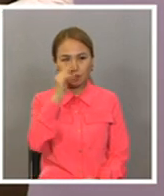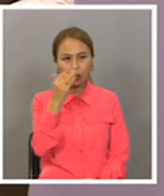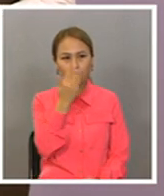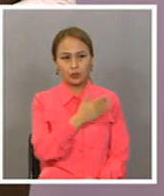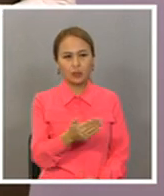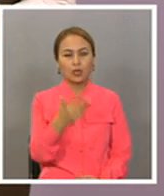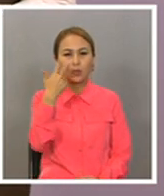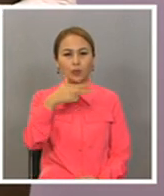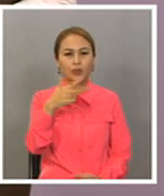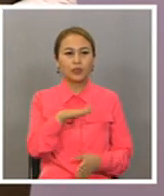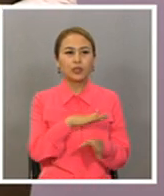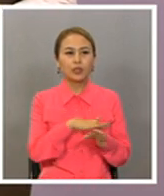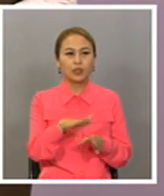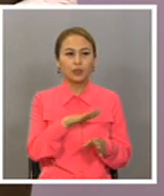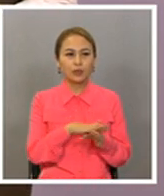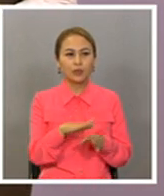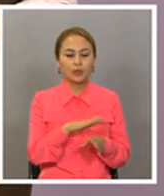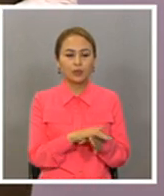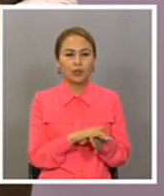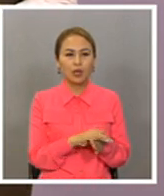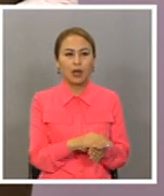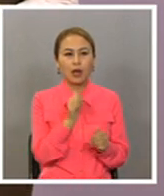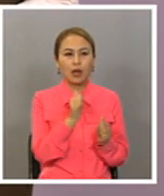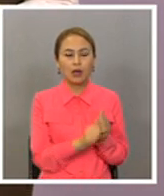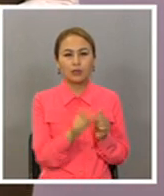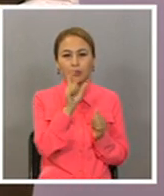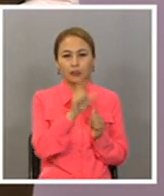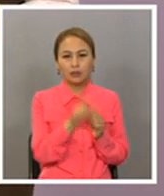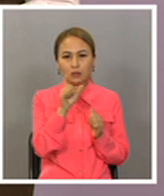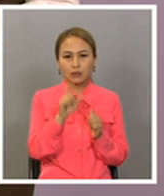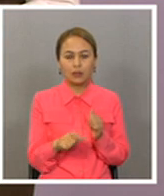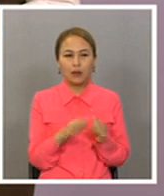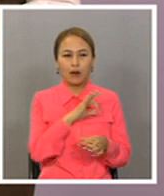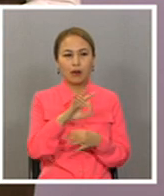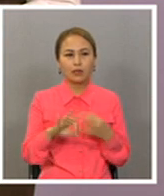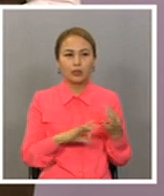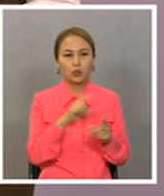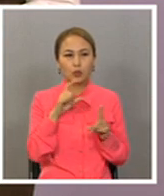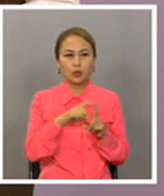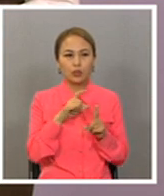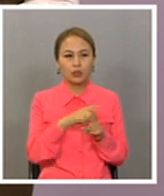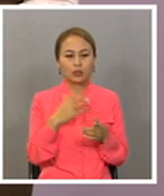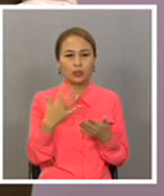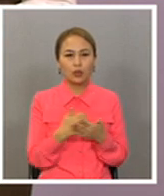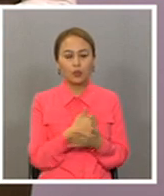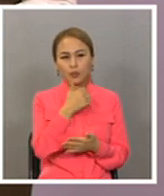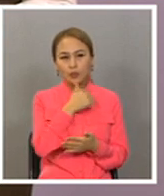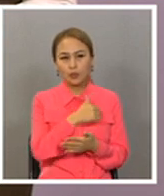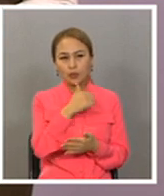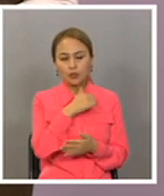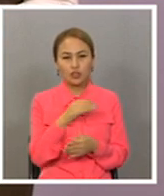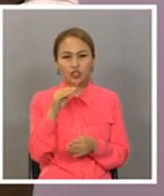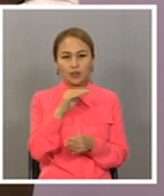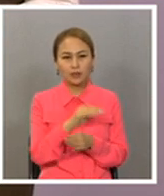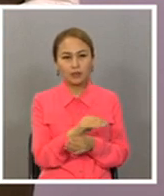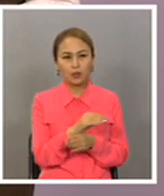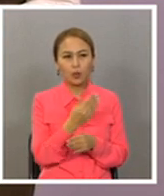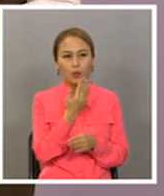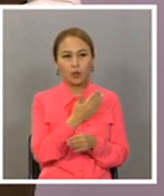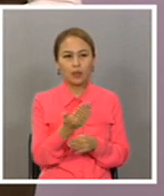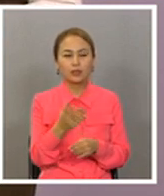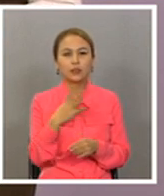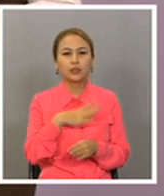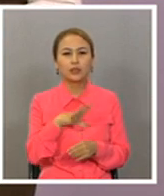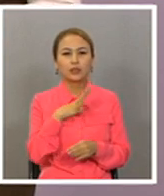30-шы жаттығу. Әр қатардағы артық сөздерді табамыз. Және олардың